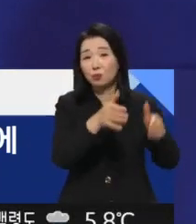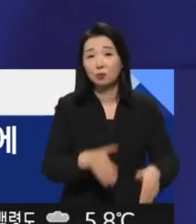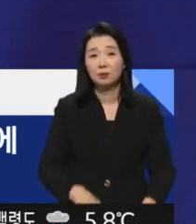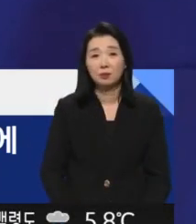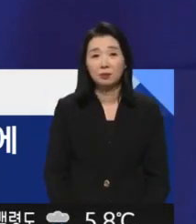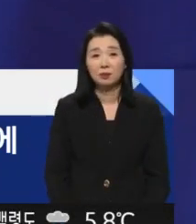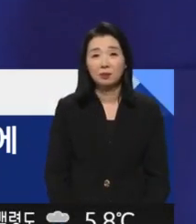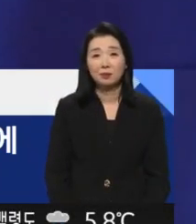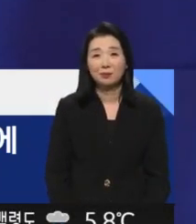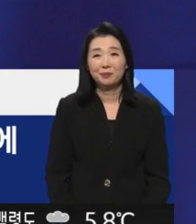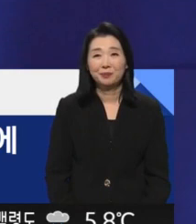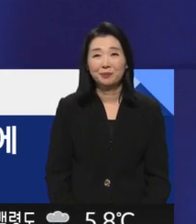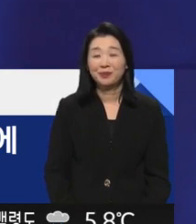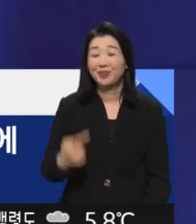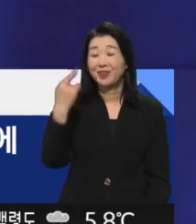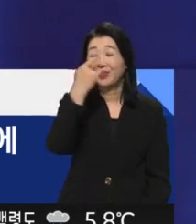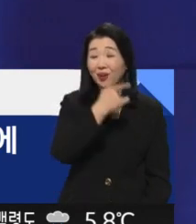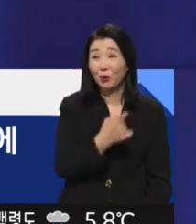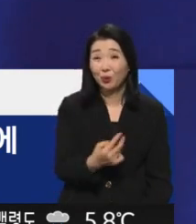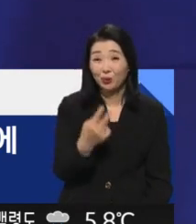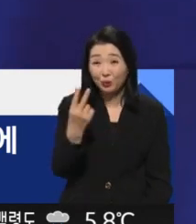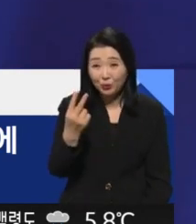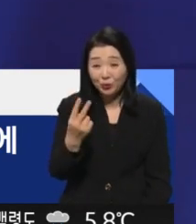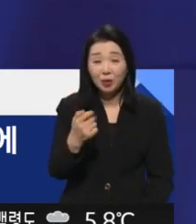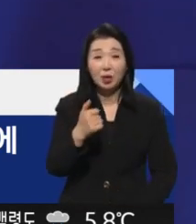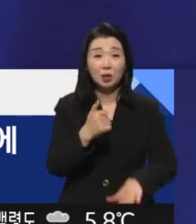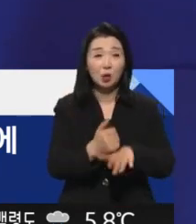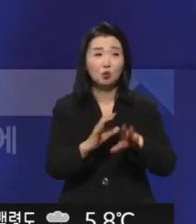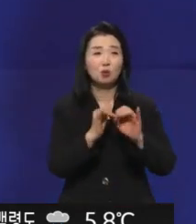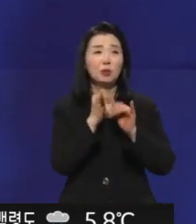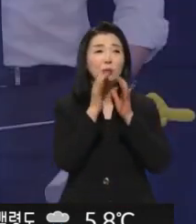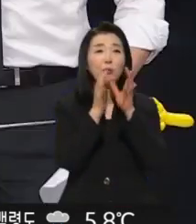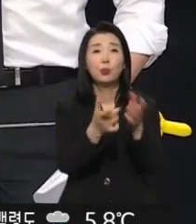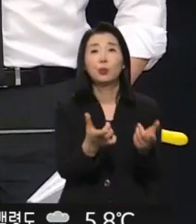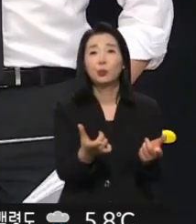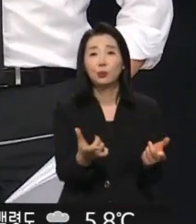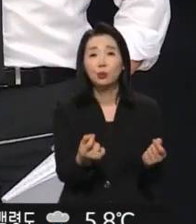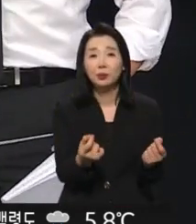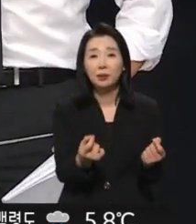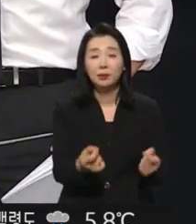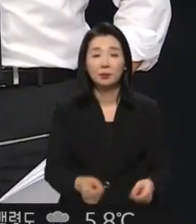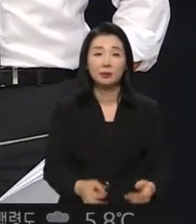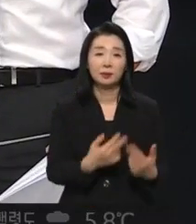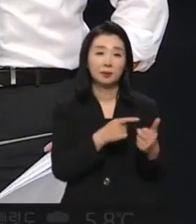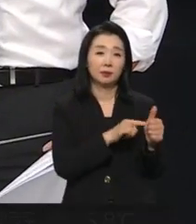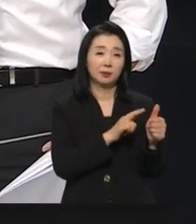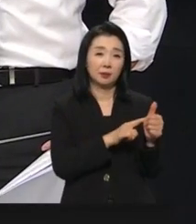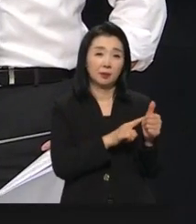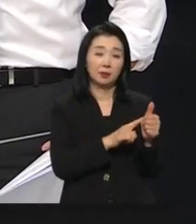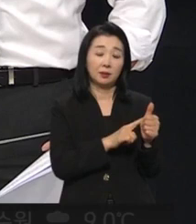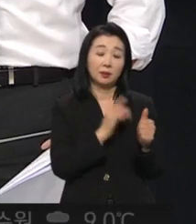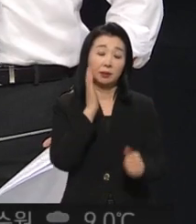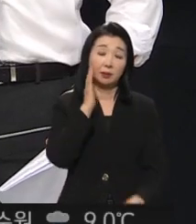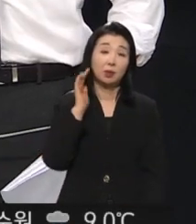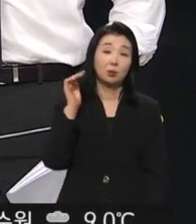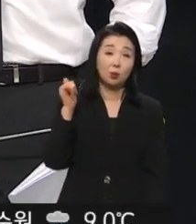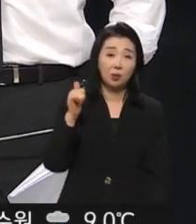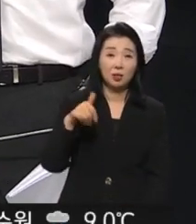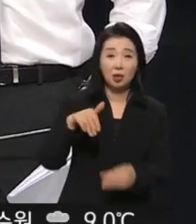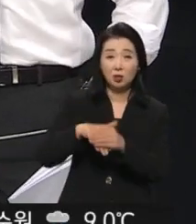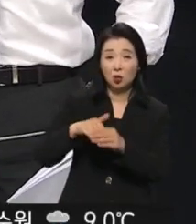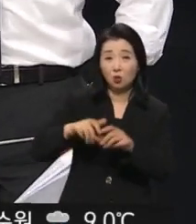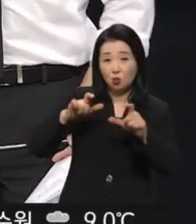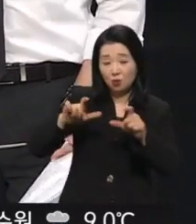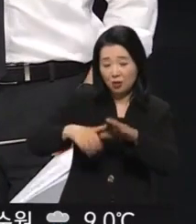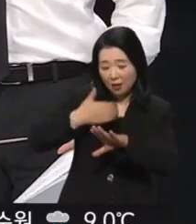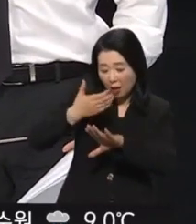이중 플레이로 국민을 속여온 것입니다. 이 대표, 이 대통령발 선거구제 개혁 논의에 동참할